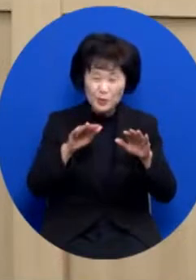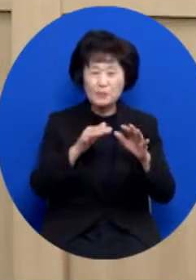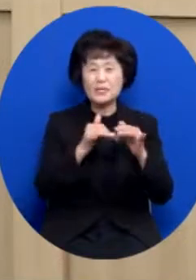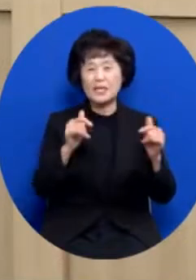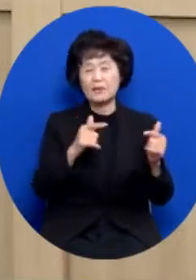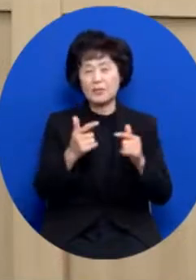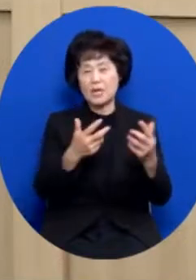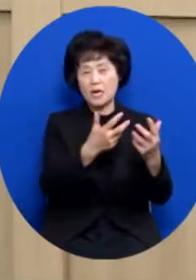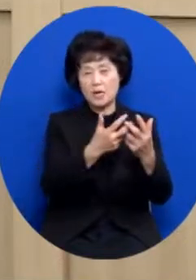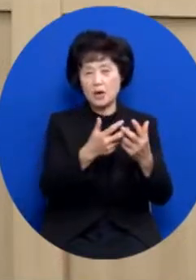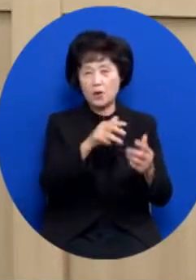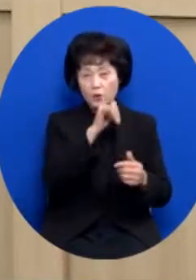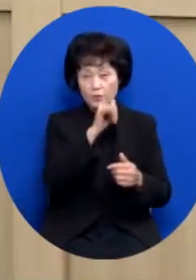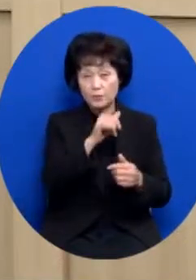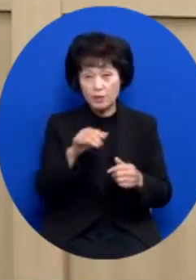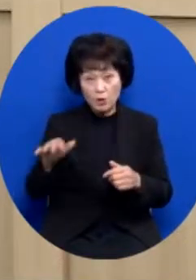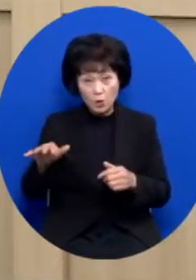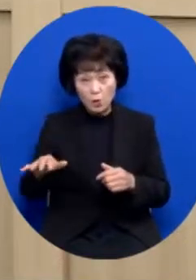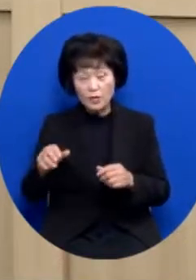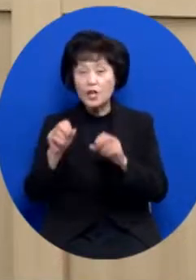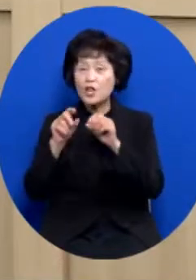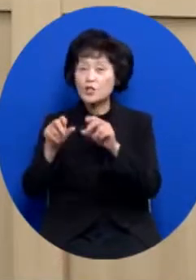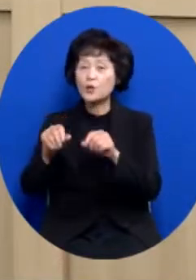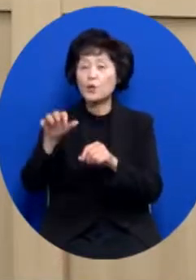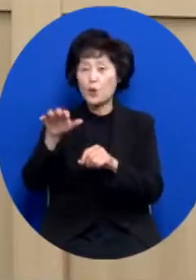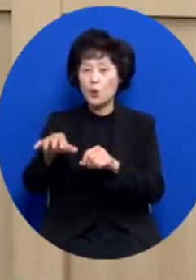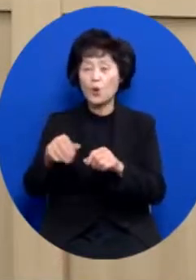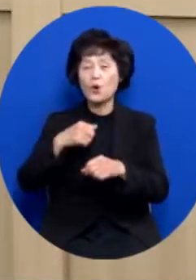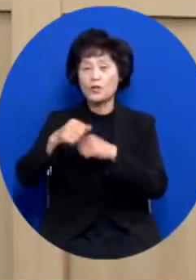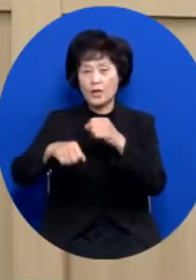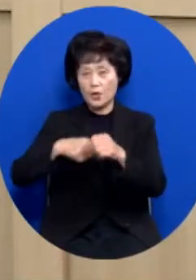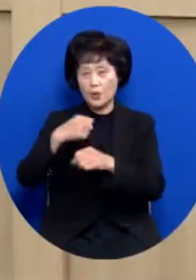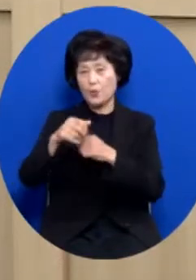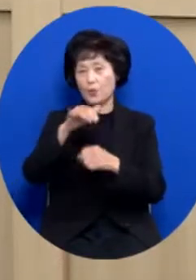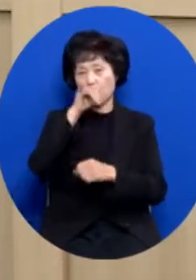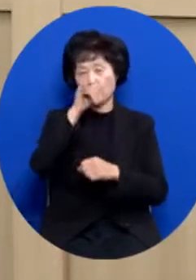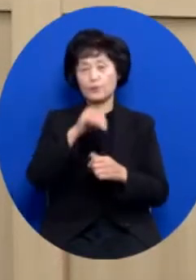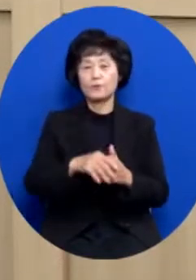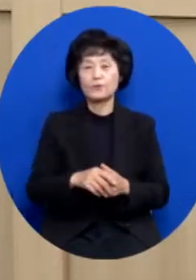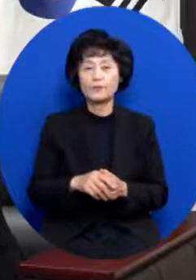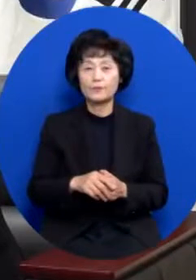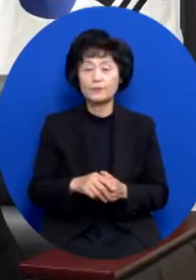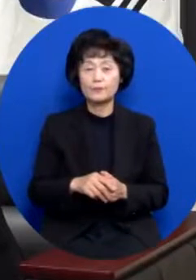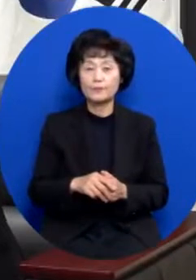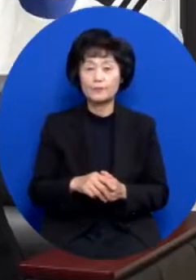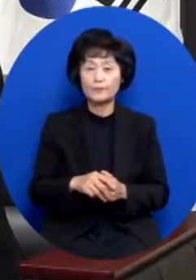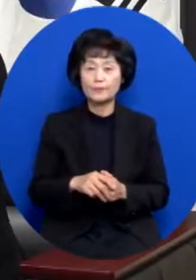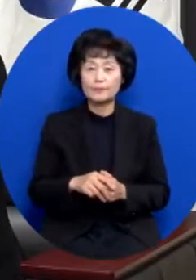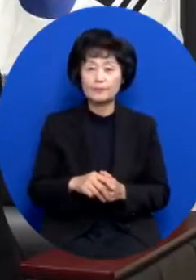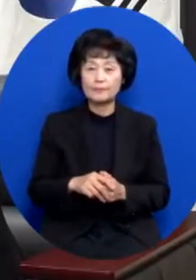곳입니다 그렇지만 본토 대부분은 선교하는데 굉장히 자유롭게 열린 마음으로 받아들여지고 있습니다